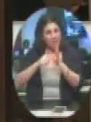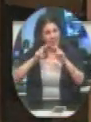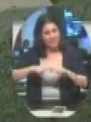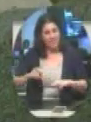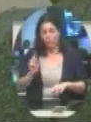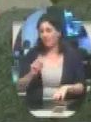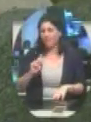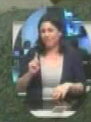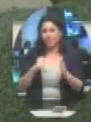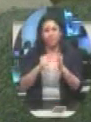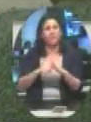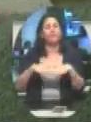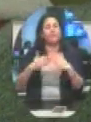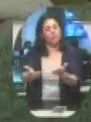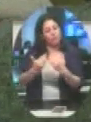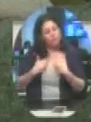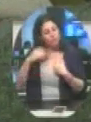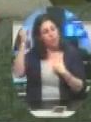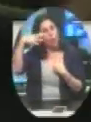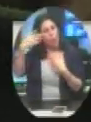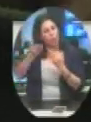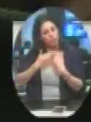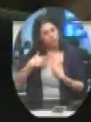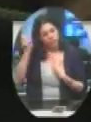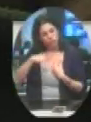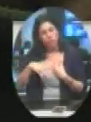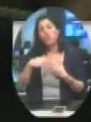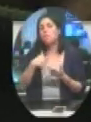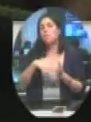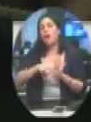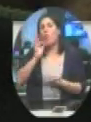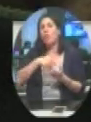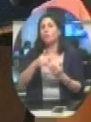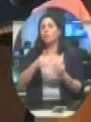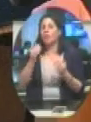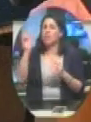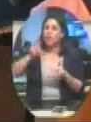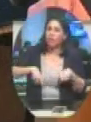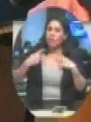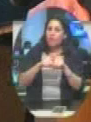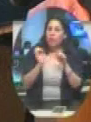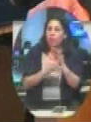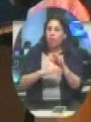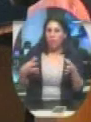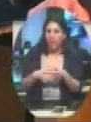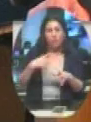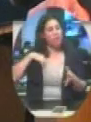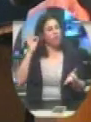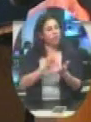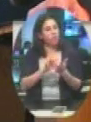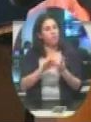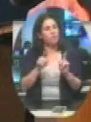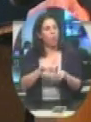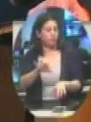אלא על כך שהם מעניקים לנו את האור בכך שהם בחרו להמשיך לחיות ולתרום לחברה. כשאנחנו מציינים כאן את איתור האור,